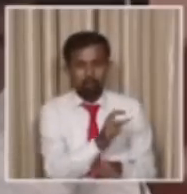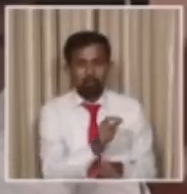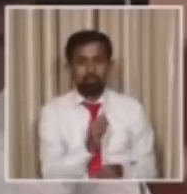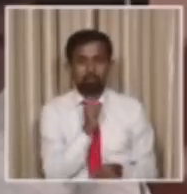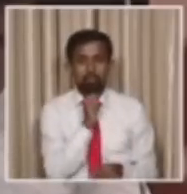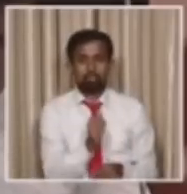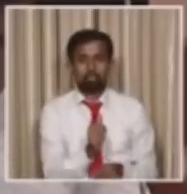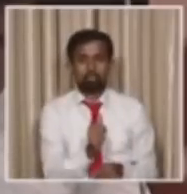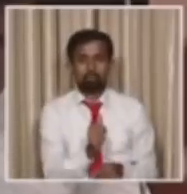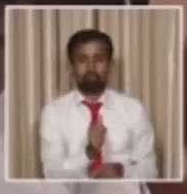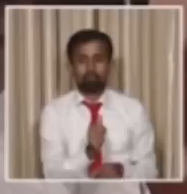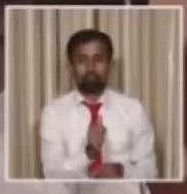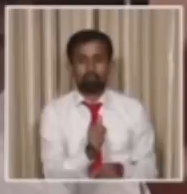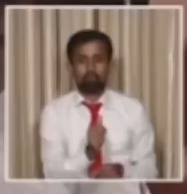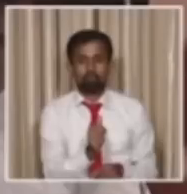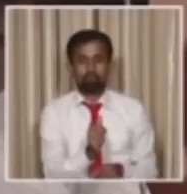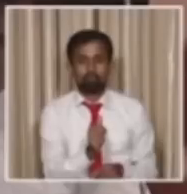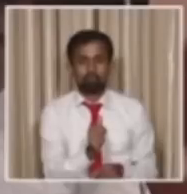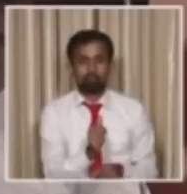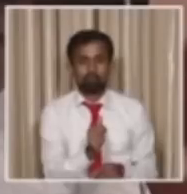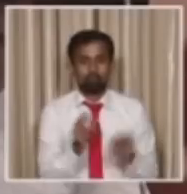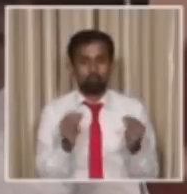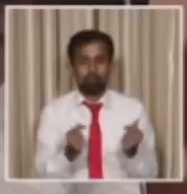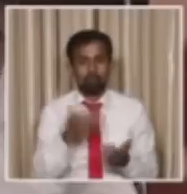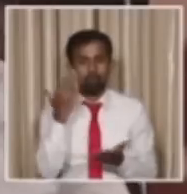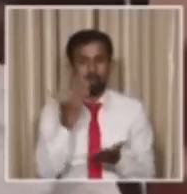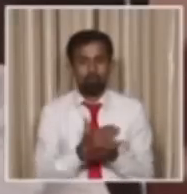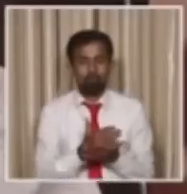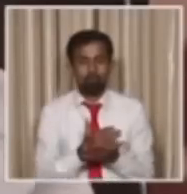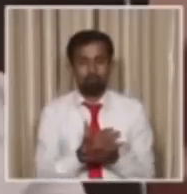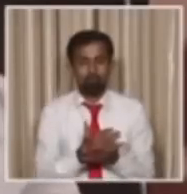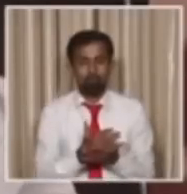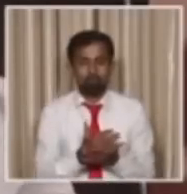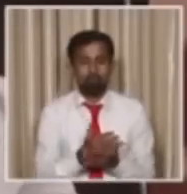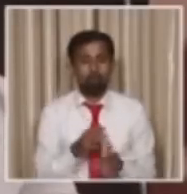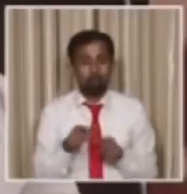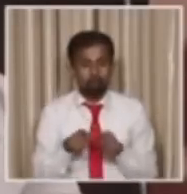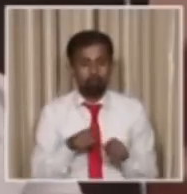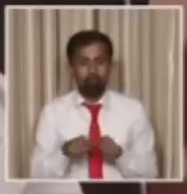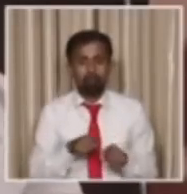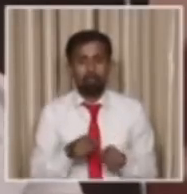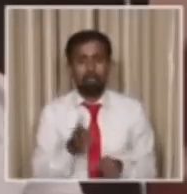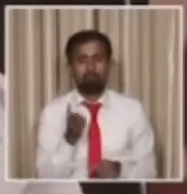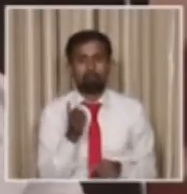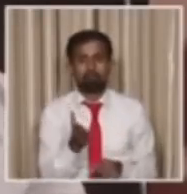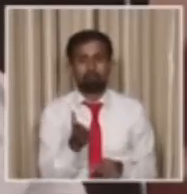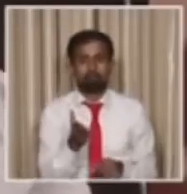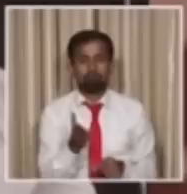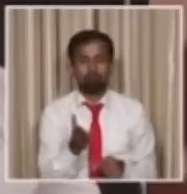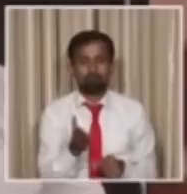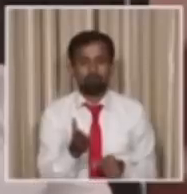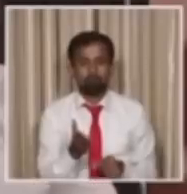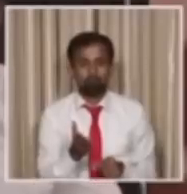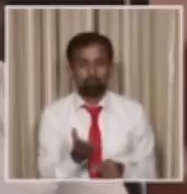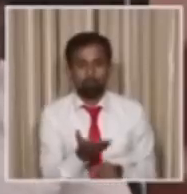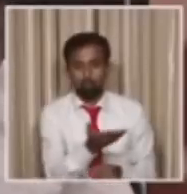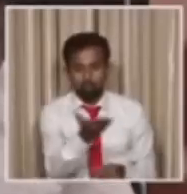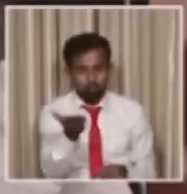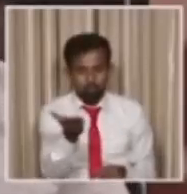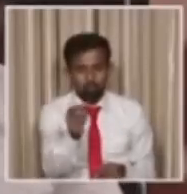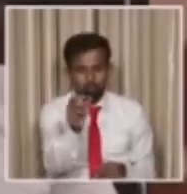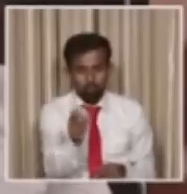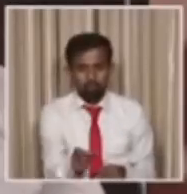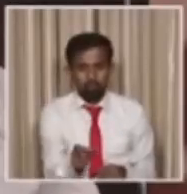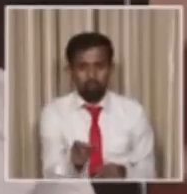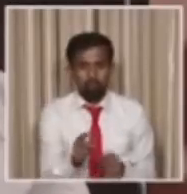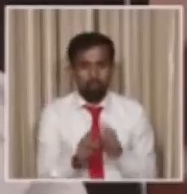ඇත්ත ඔහු වහා මේක නැවැත්තුවා කියලා. ඉතින් එවැනි දේවල් වෙනවා. දැන් ඔබතුමා වුණත්